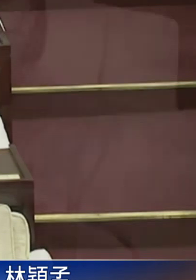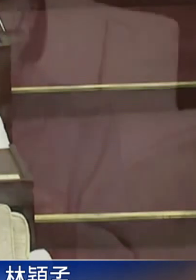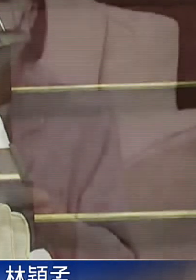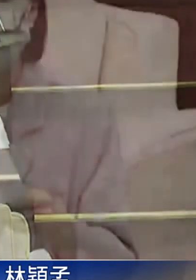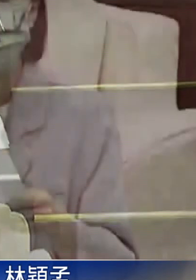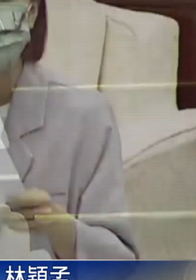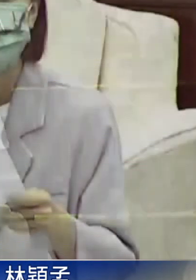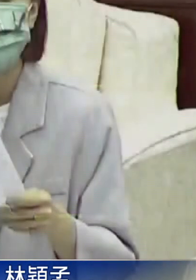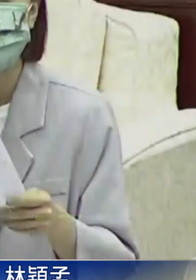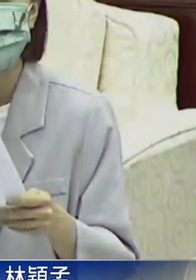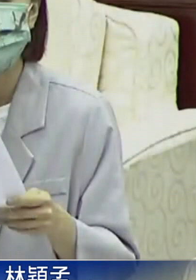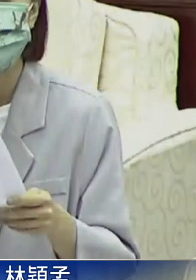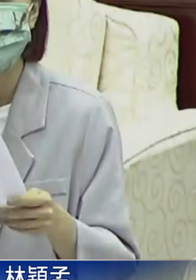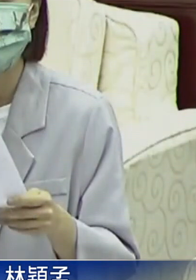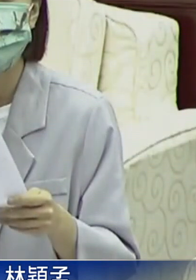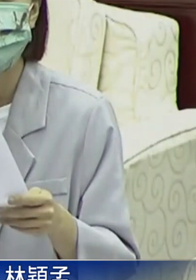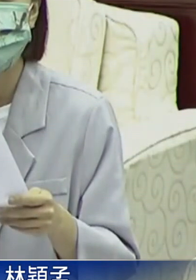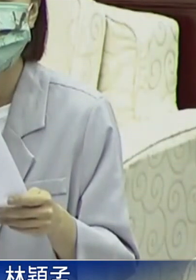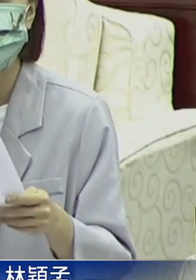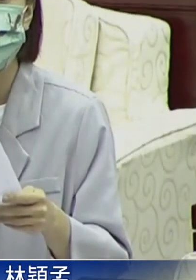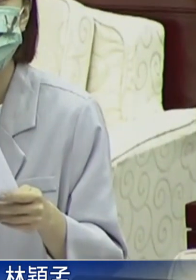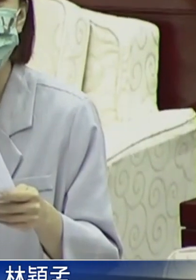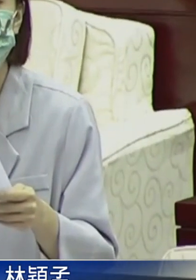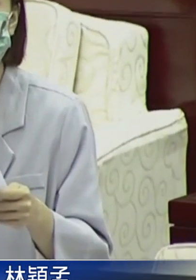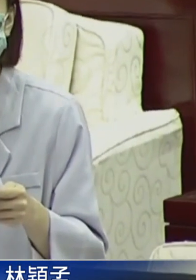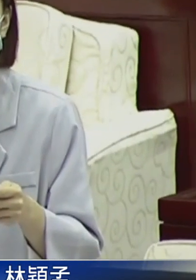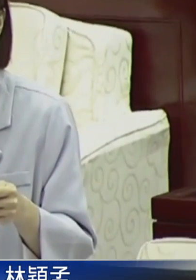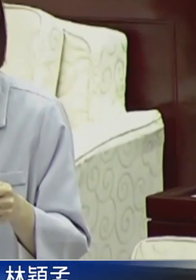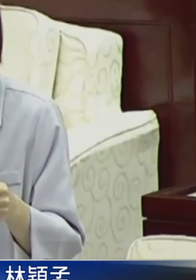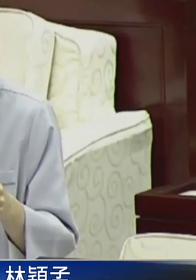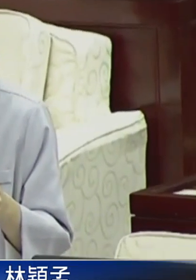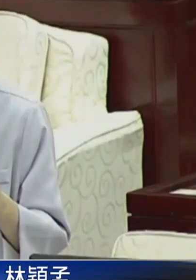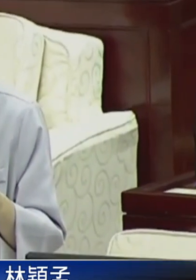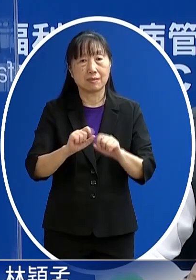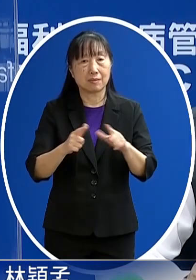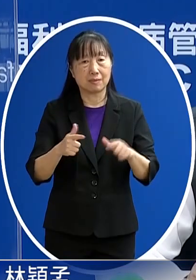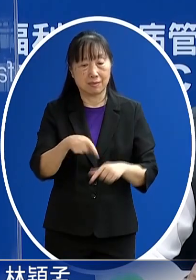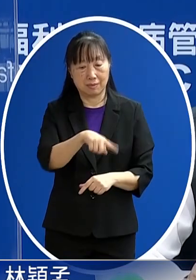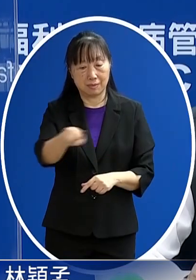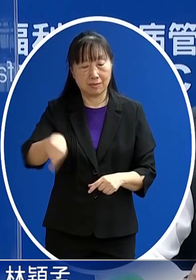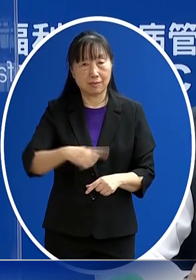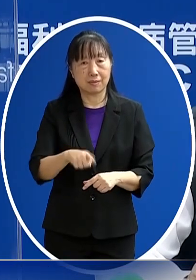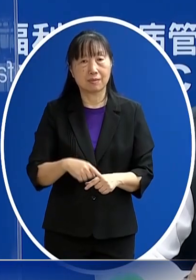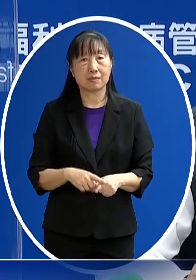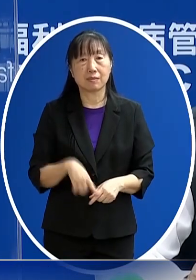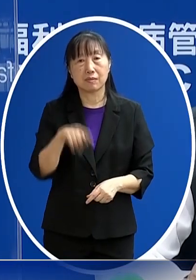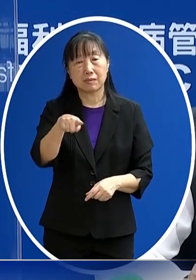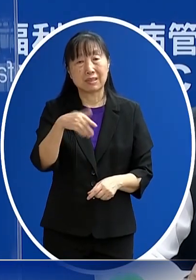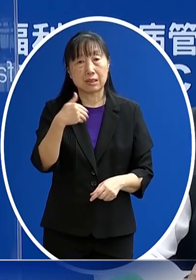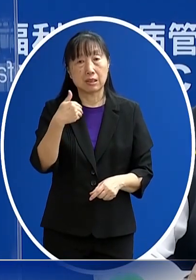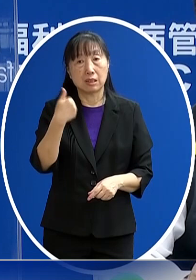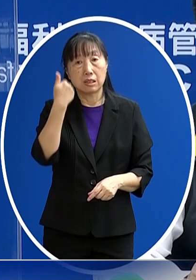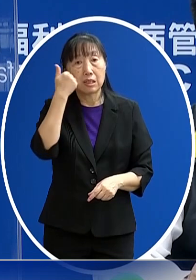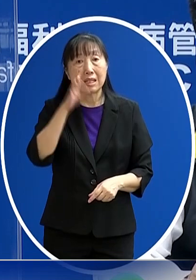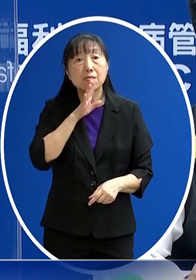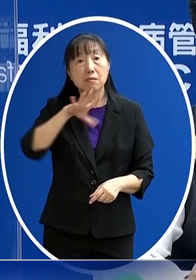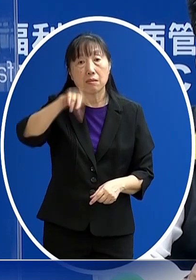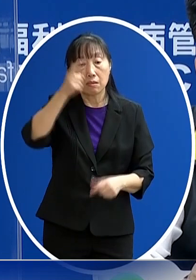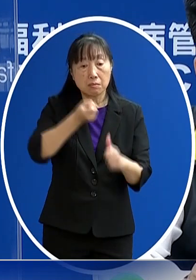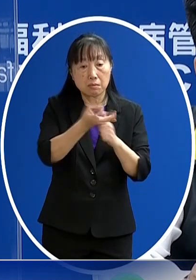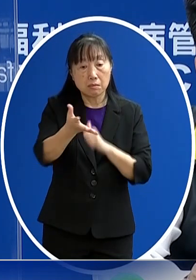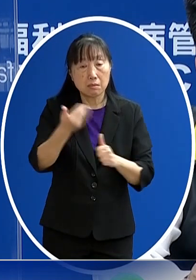室， 你是说万华的茶店那些吗？ 这里面你很难讲说谁是第一个